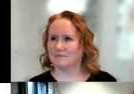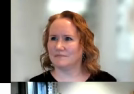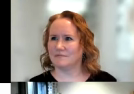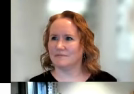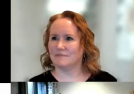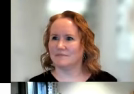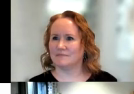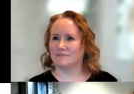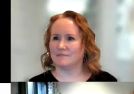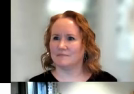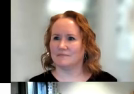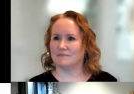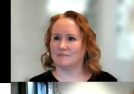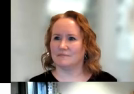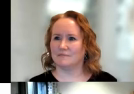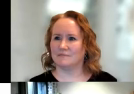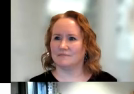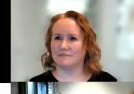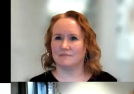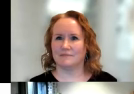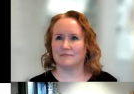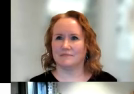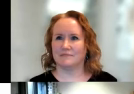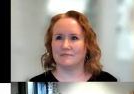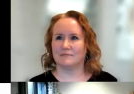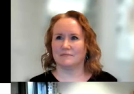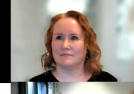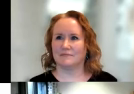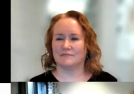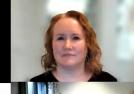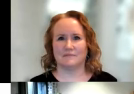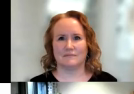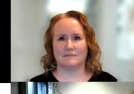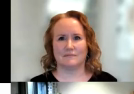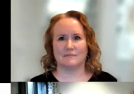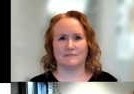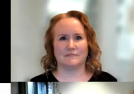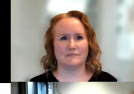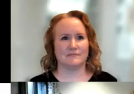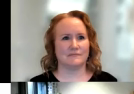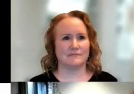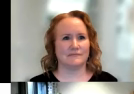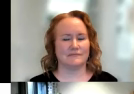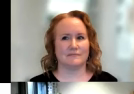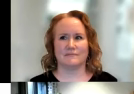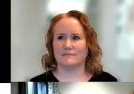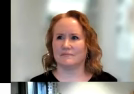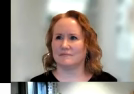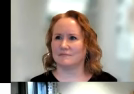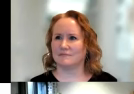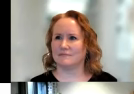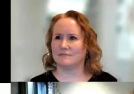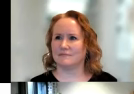diskrimineringsnemnda. Her legger vi opp til skjema, e-post eller telefon, men det opp til virksomheten å velge